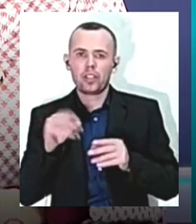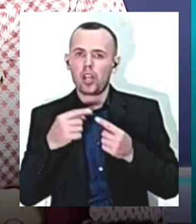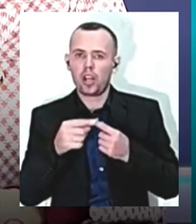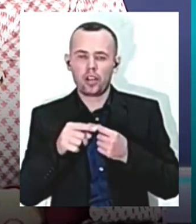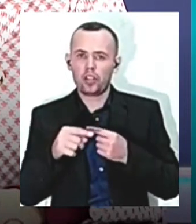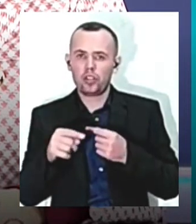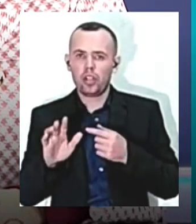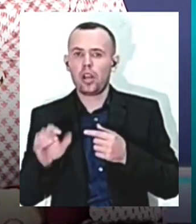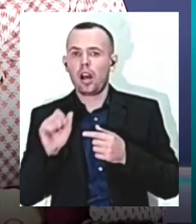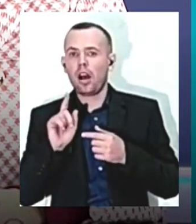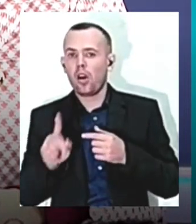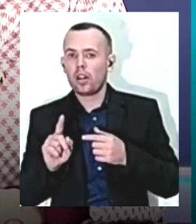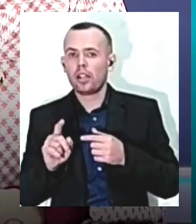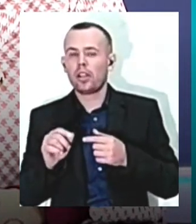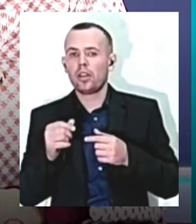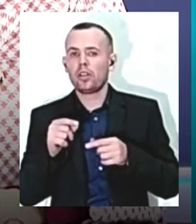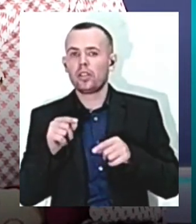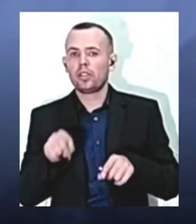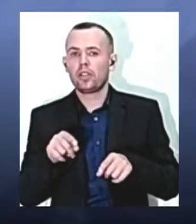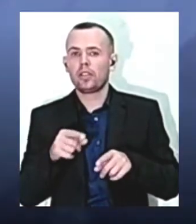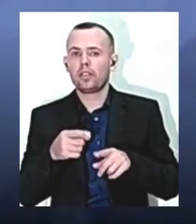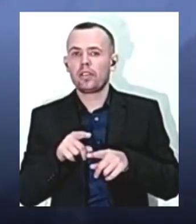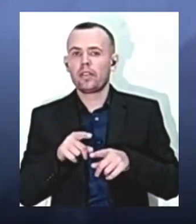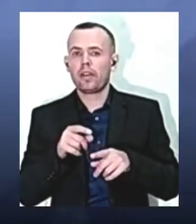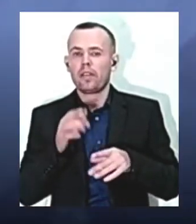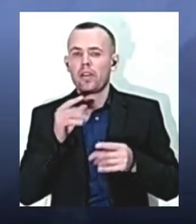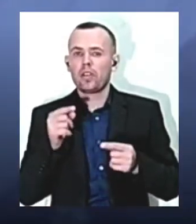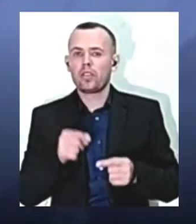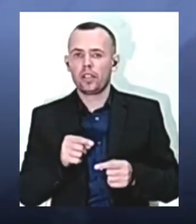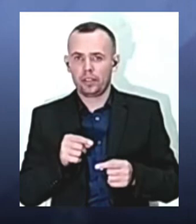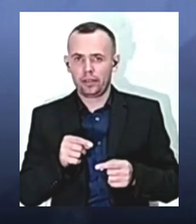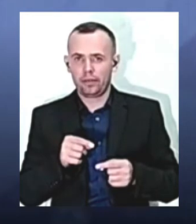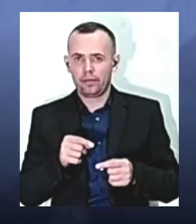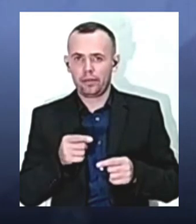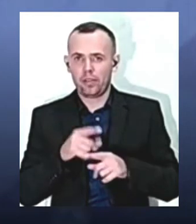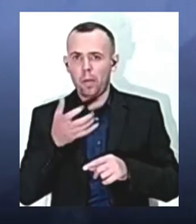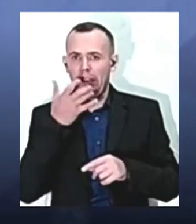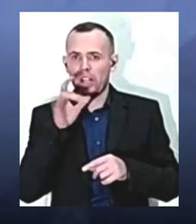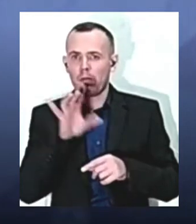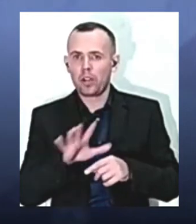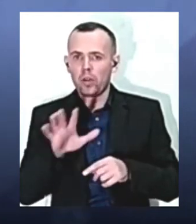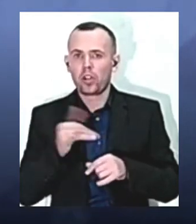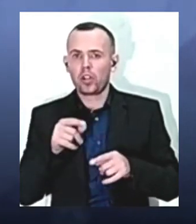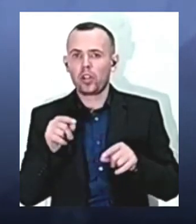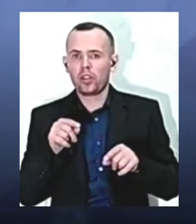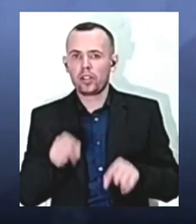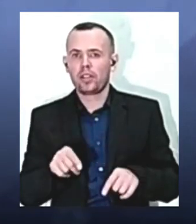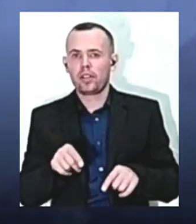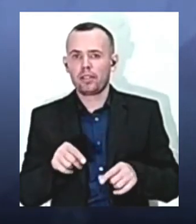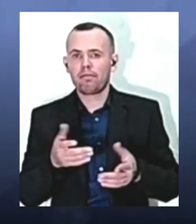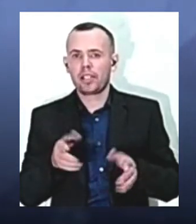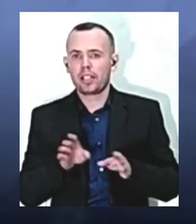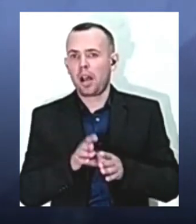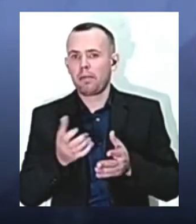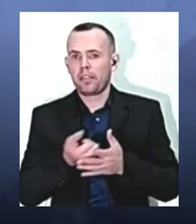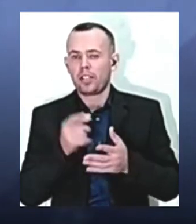ці фактори, бо про них доволі все одно часто згадують в південному регіоні. І тут ось така от, власне, специфіка. Ситуація.